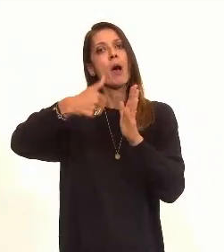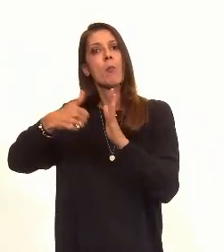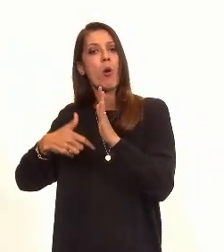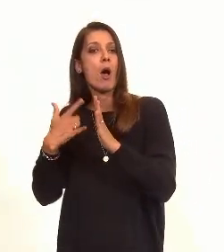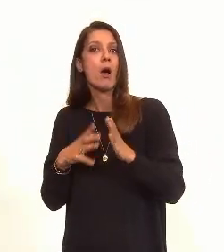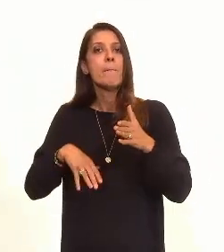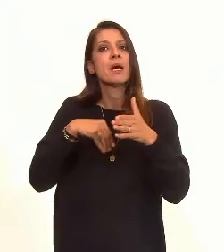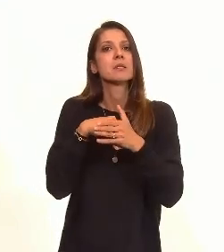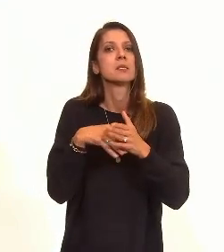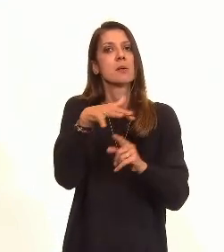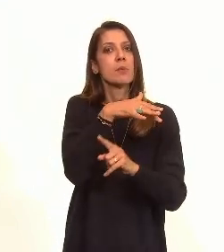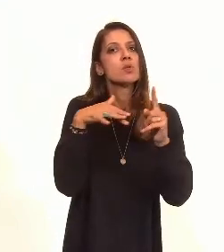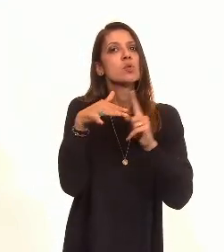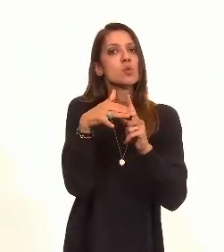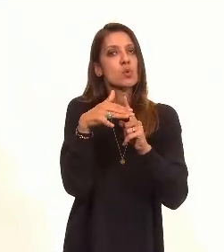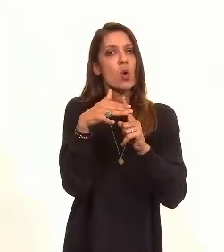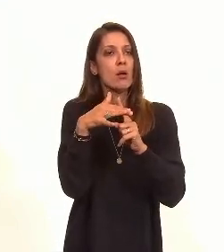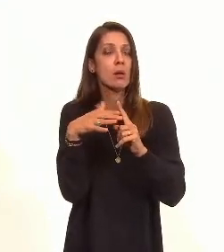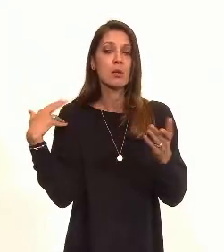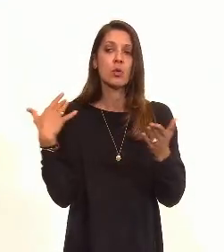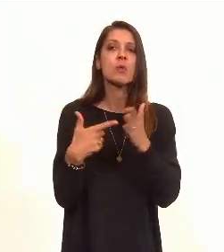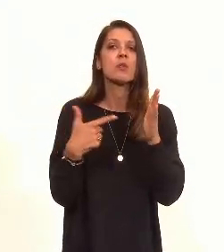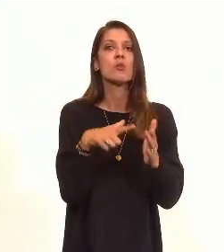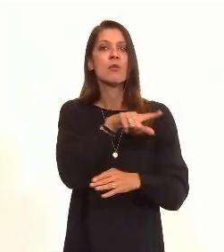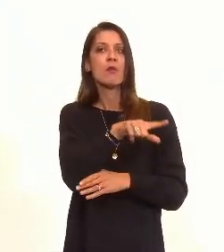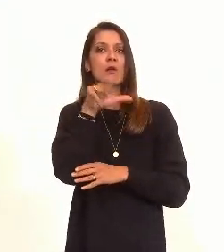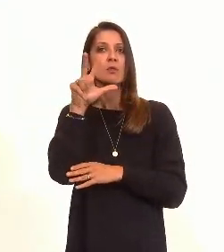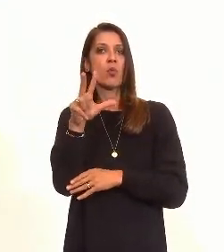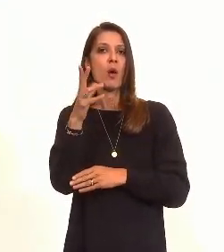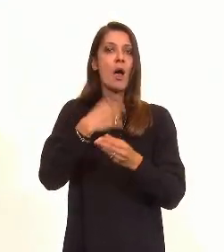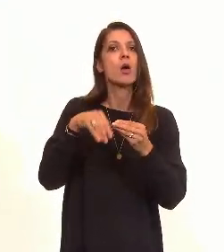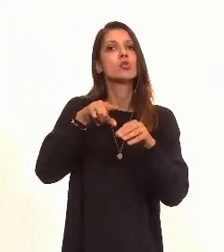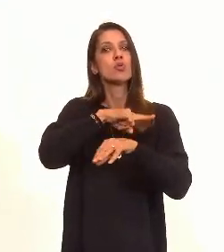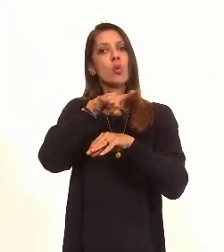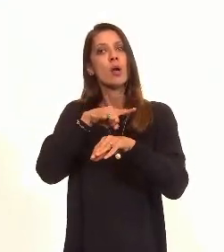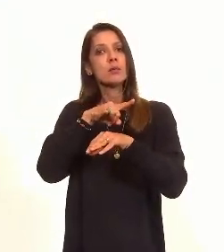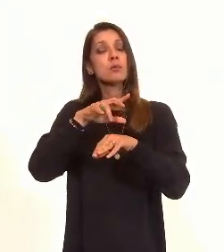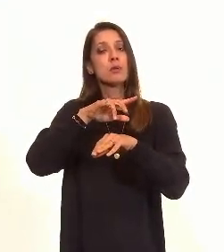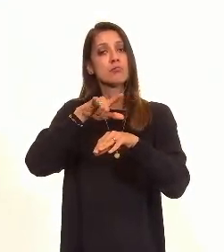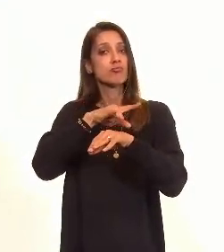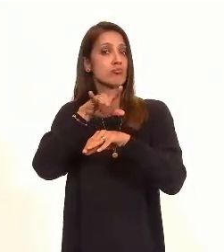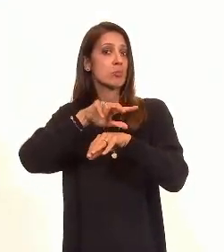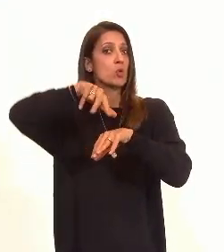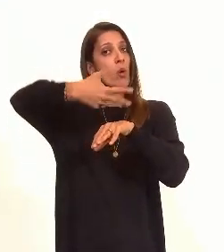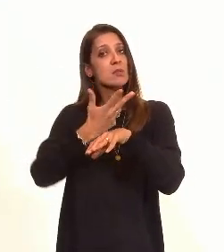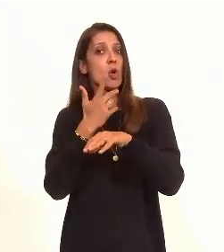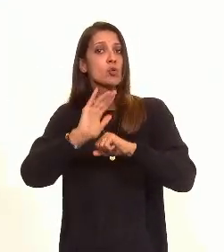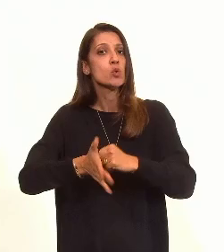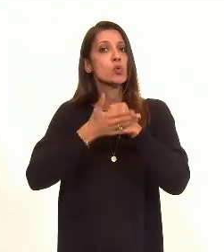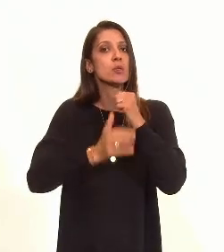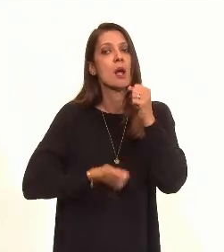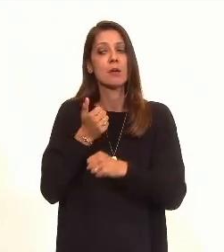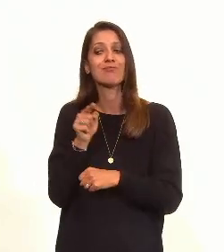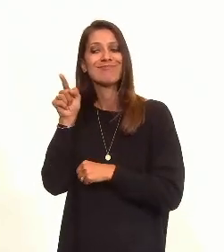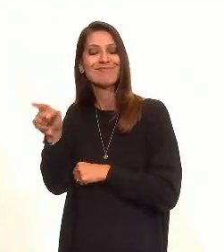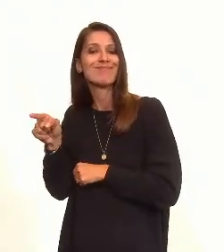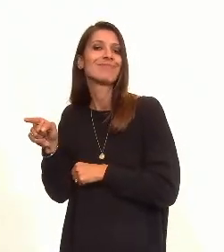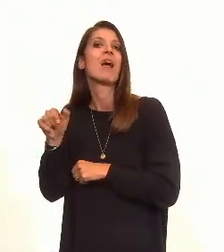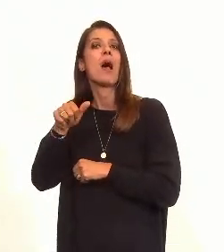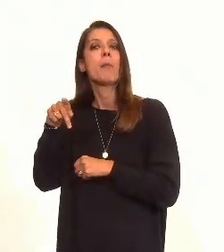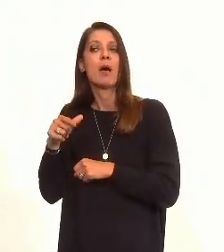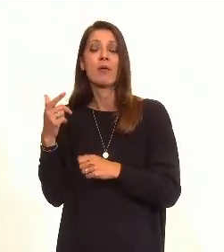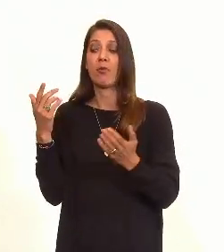sociale et à cela peut s'ajouter, depuis 2023, les 3 heures de soutien à l'autonomie. Dans le cadre de l'APA, il aura fallu attendre 2024 pour